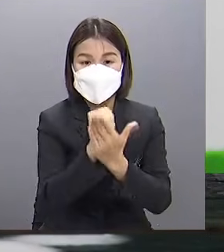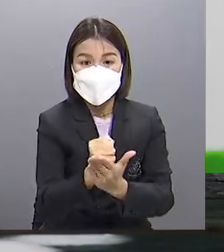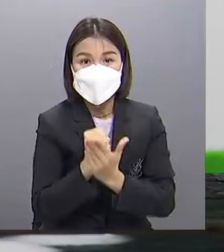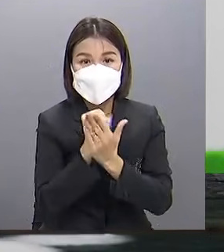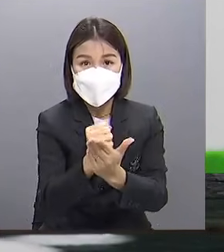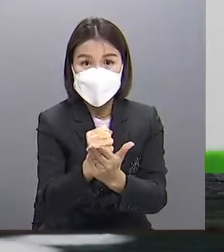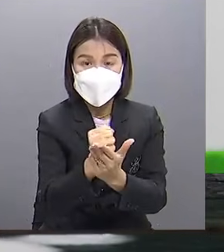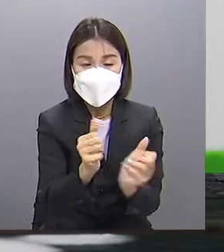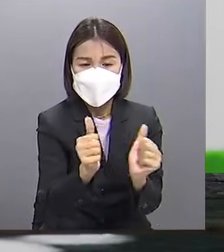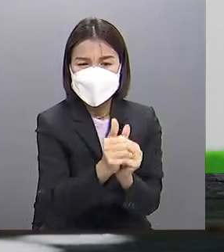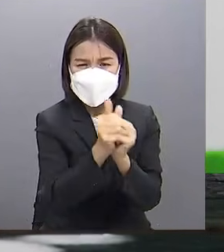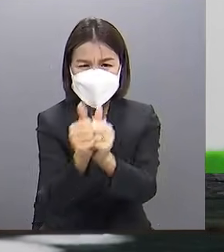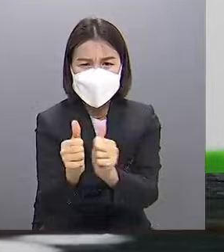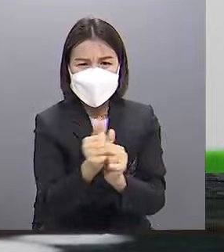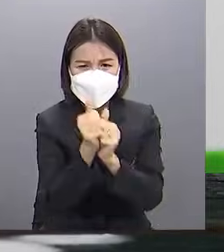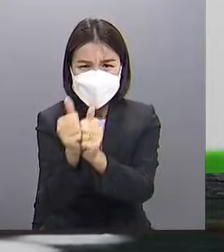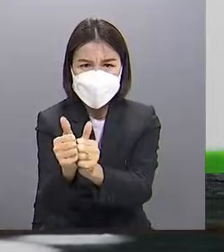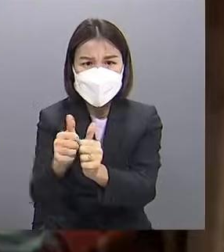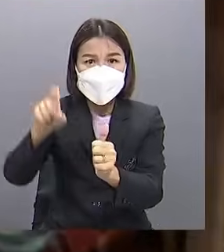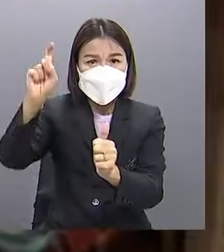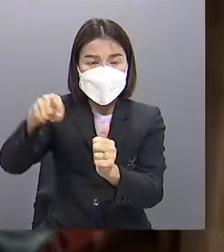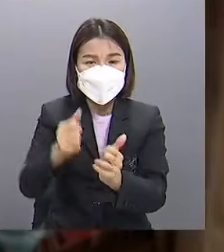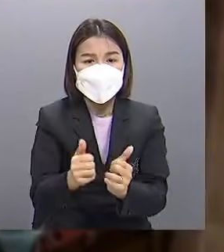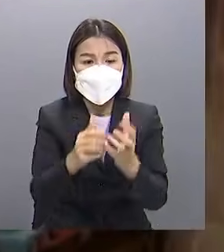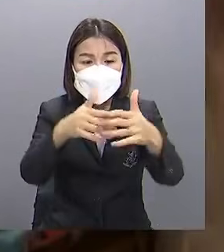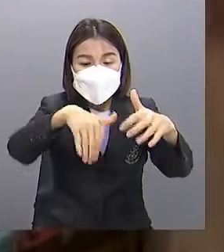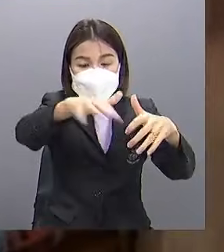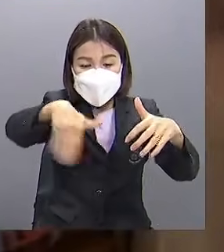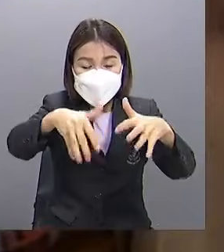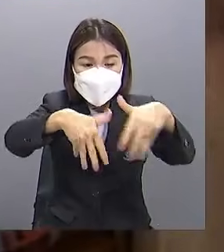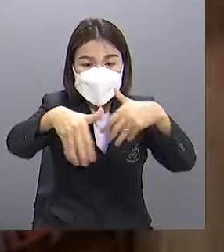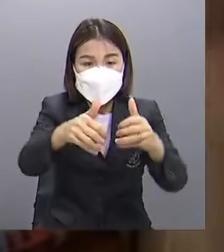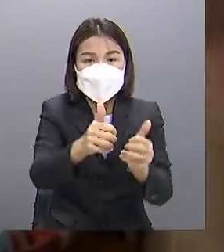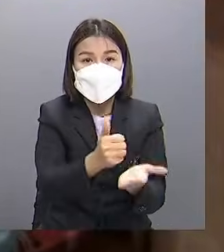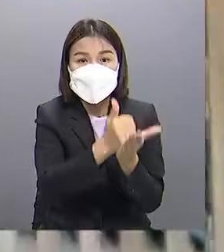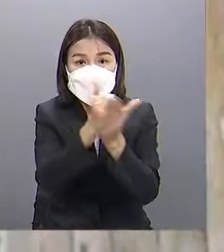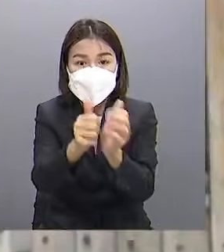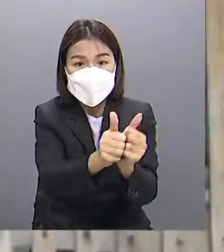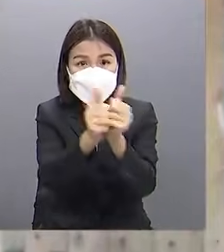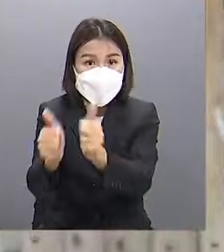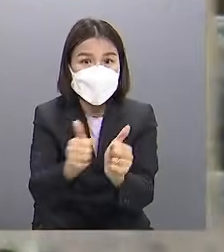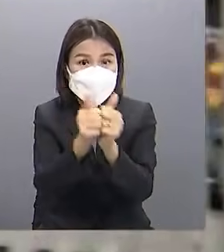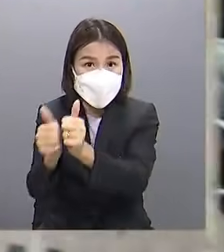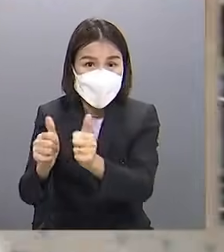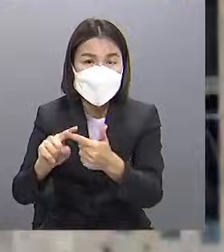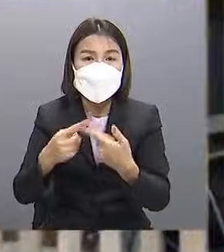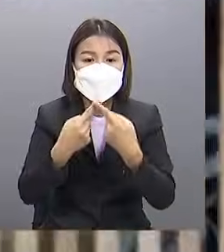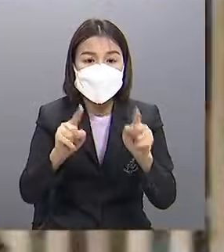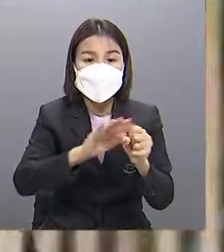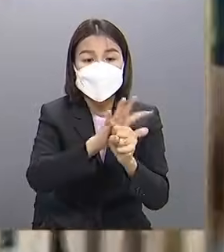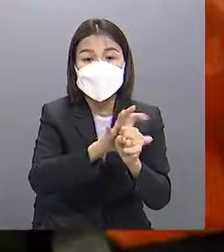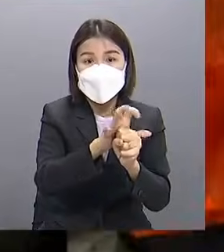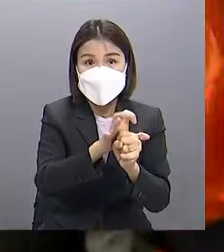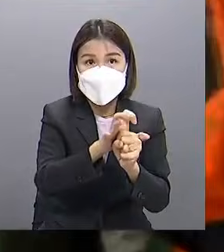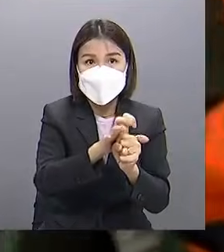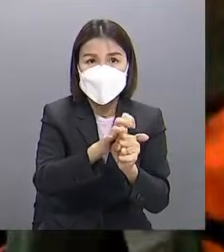ช่วยนะอย่างน้อยๆเนี่ยไปช่วยอพยพคนเนี่ยเห็นไหมแต่ในขณะเดียวกันพอเกิดโควิดขึ้นมาเนี่ยเราเนี่ยจะไปอุ้มเขาจะ